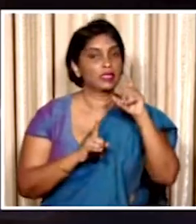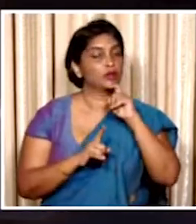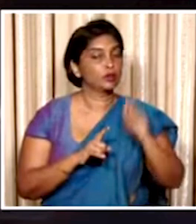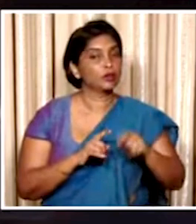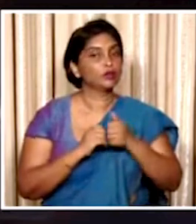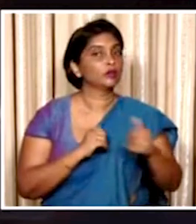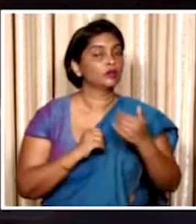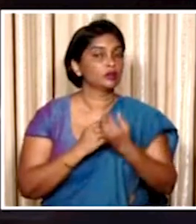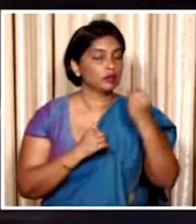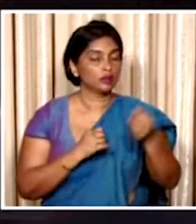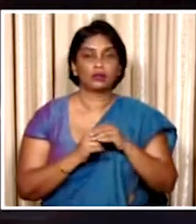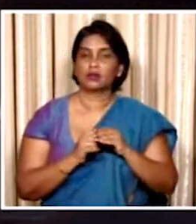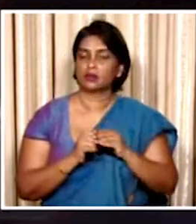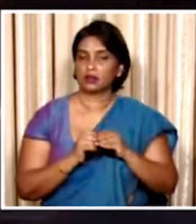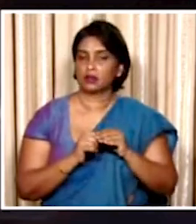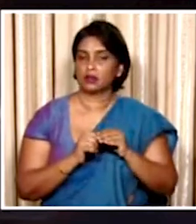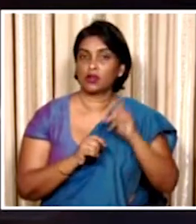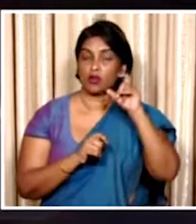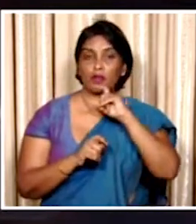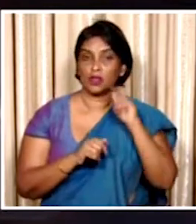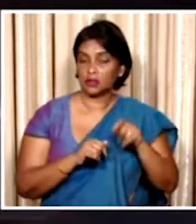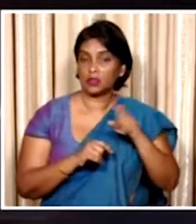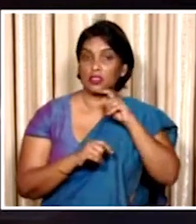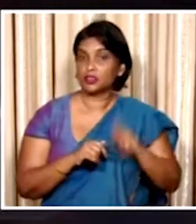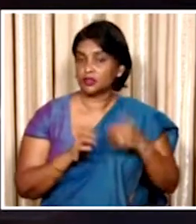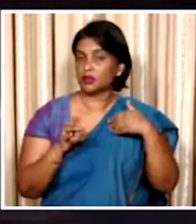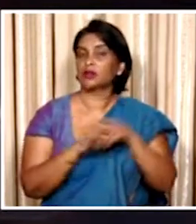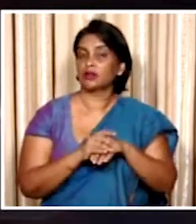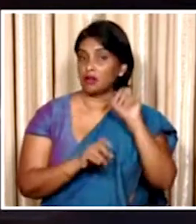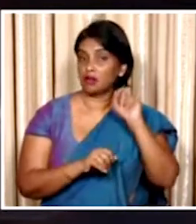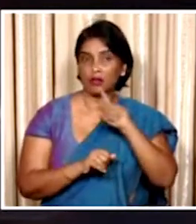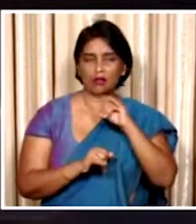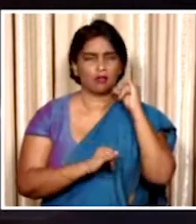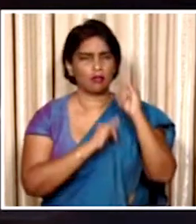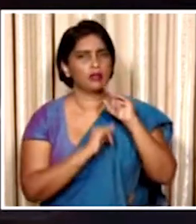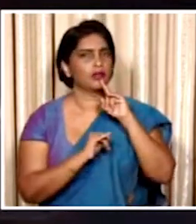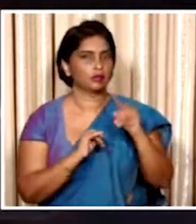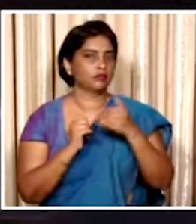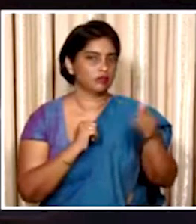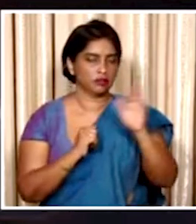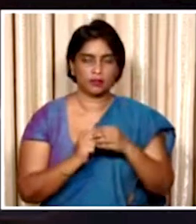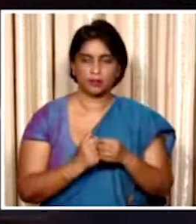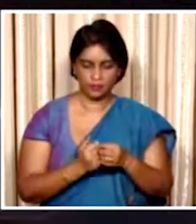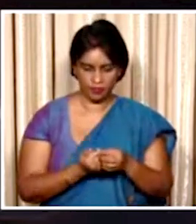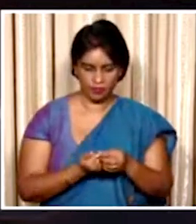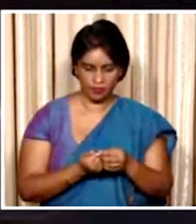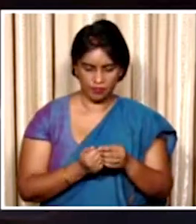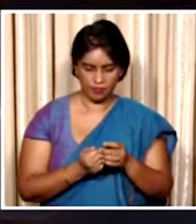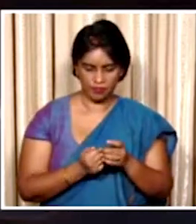නඩු කටයුතු ලබා දුන් නියෝග සම්බන්ධයෙන් ගරු කොළඹ දිසා විනිසුරුතුමා නම් කරමින් දෝෂ දර්ශන ලක්වීමක් සිදුව ඇත.